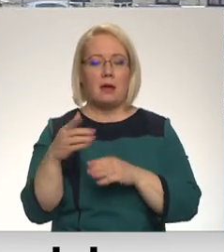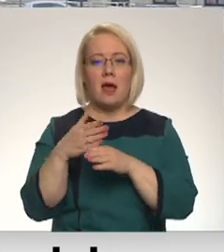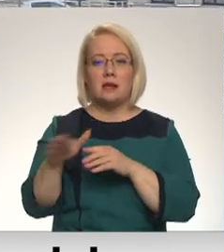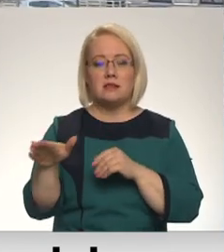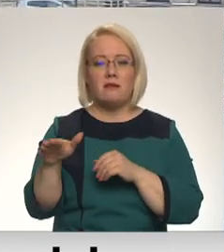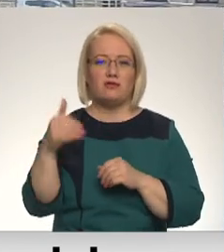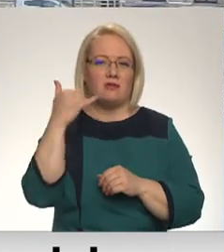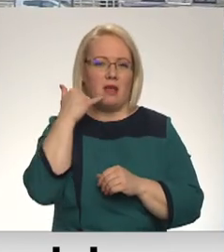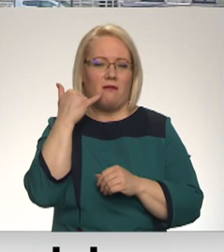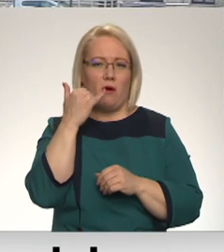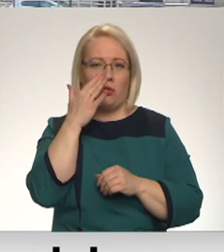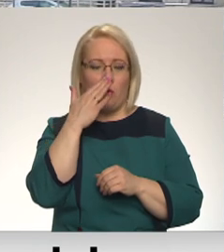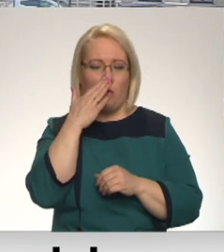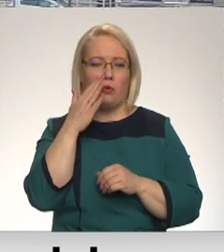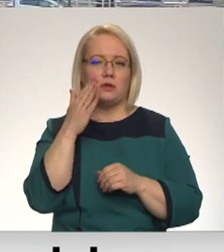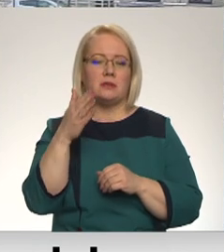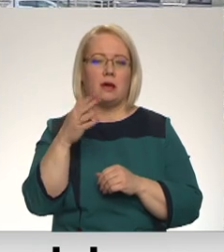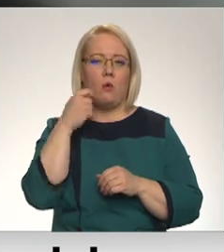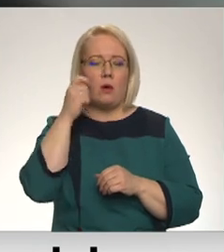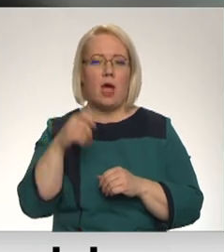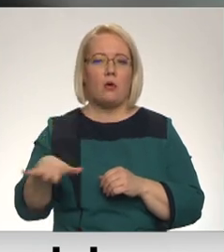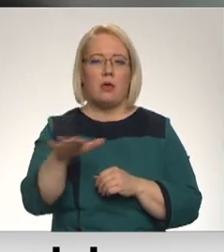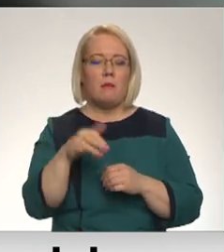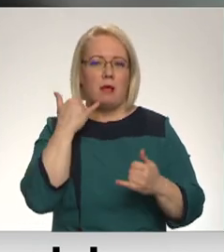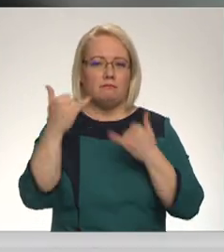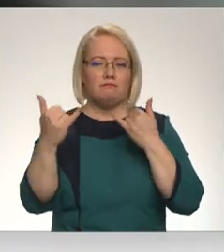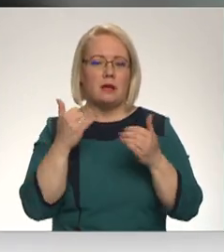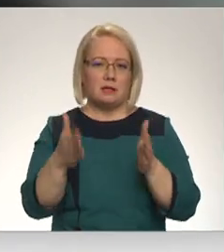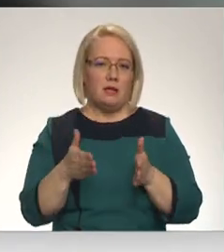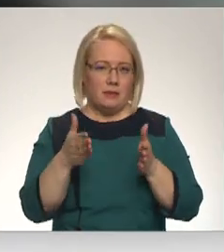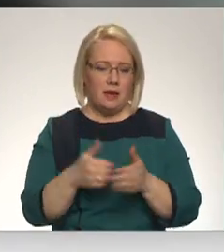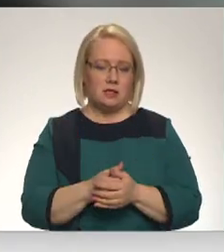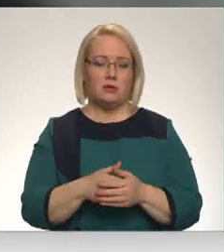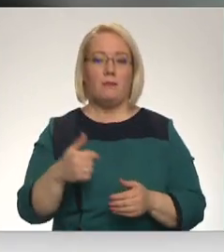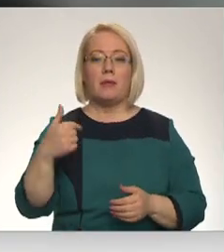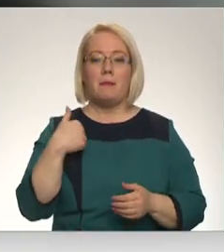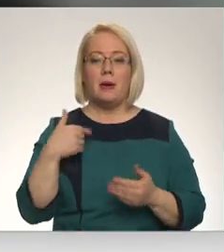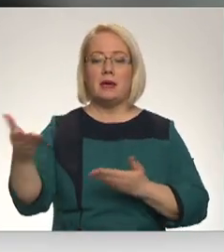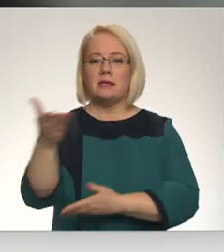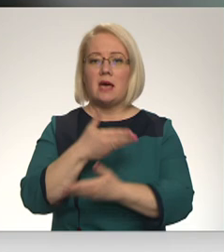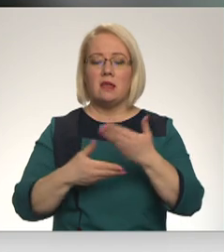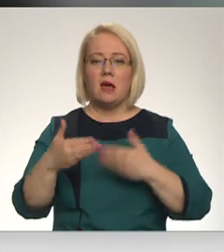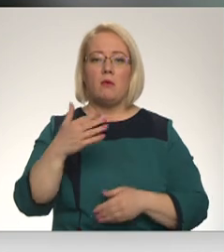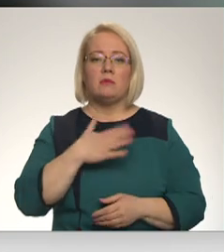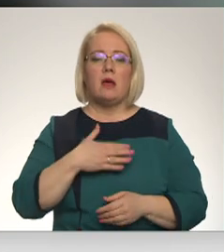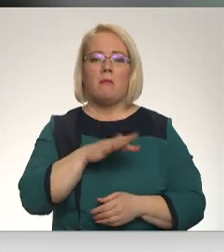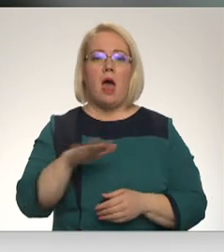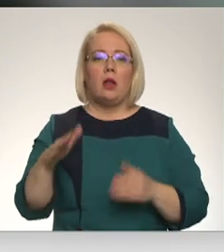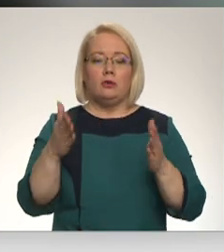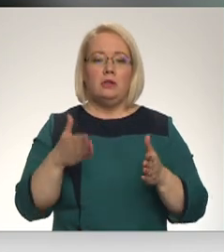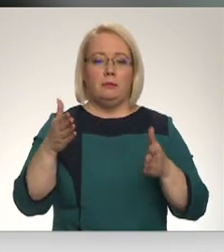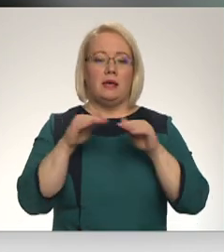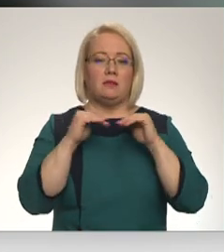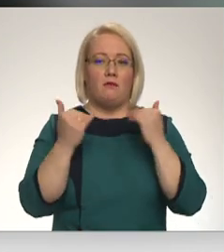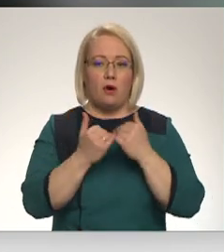ukraiņu ģimenēm saziņai ar slimnīcu. Mēs sadarbojamies ar bērnu slimnīcas fondu ļoti cieši, jo